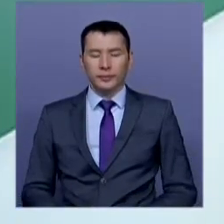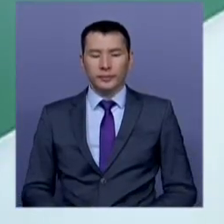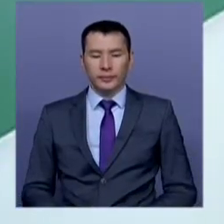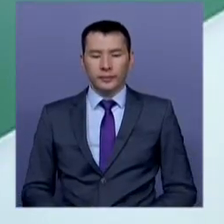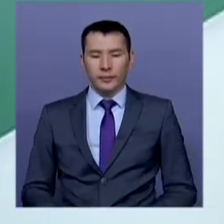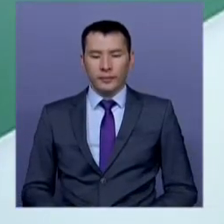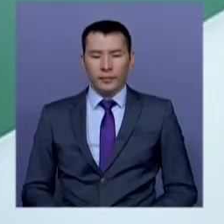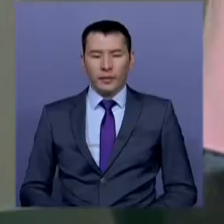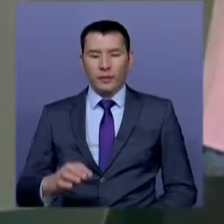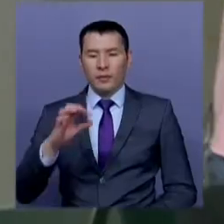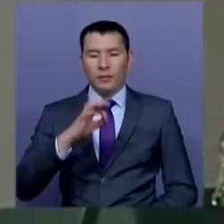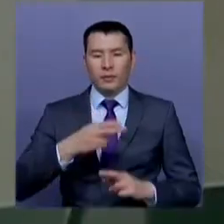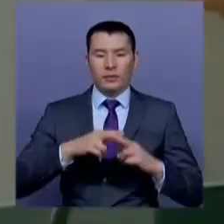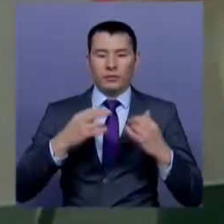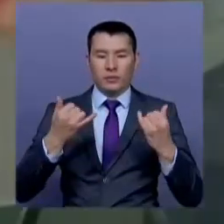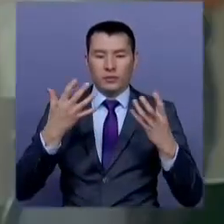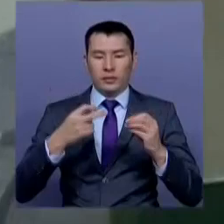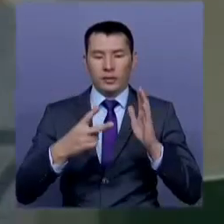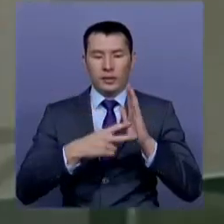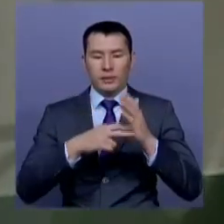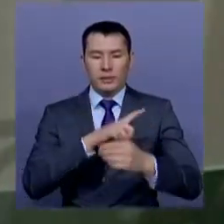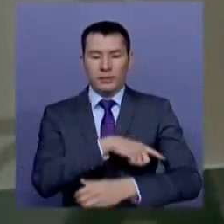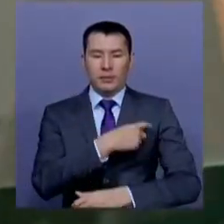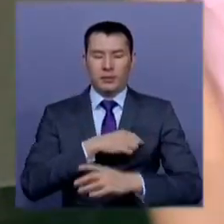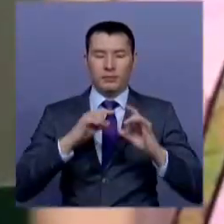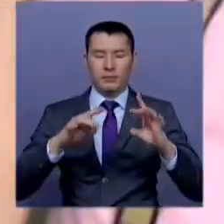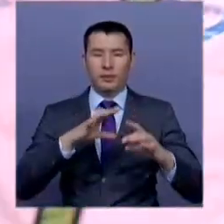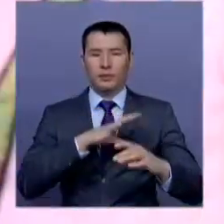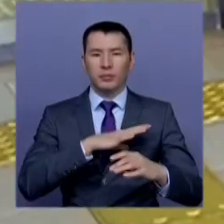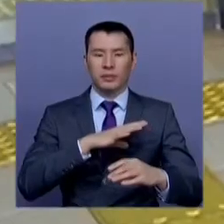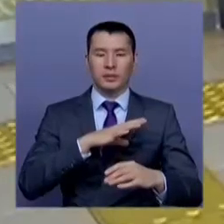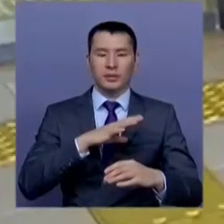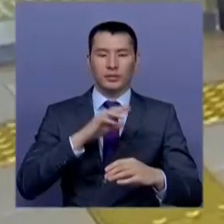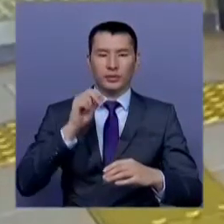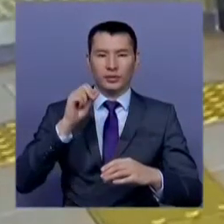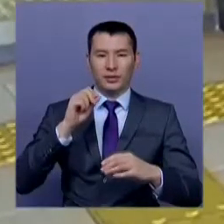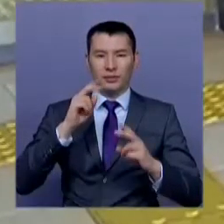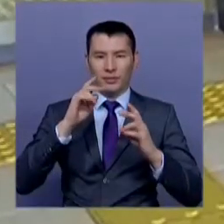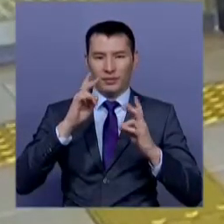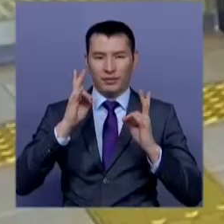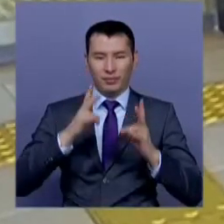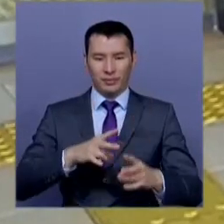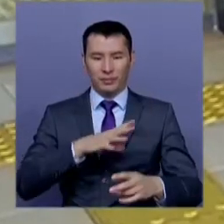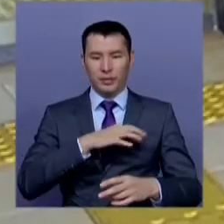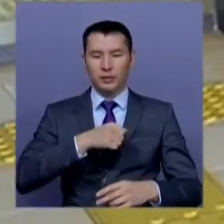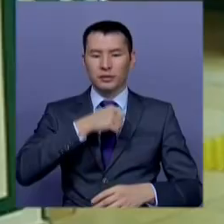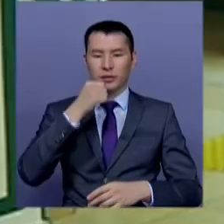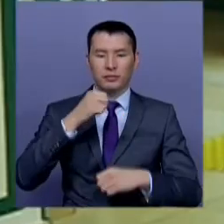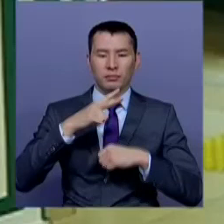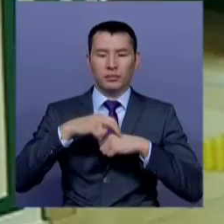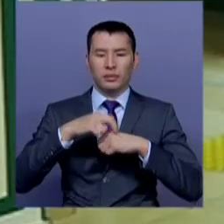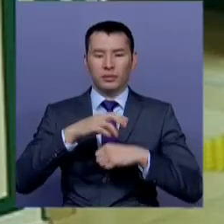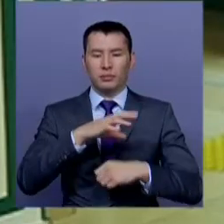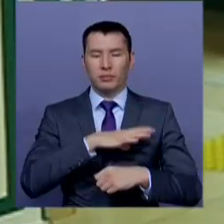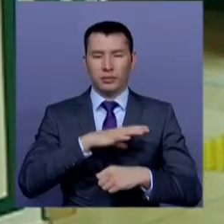улучшением. Об этом рассказали в 7-й городской клинической больнице. Известно, что на момент происшествия старший оперуполномоченный Сейдазым находился